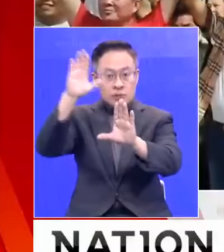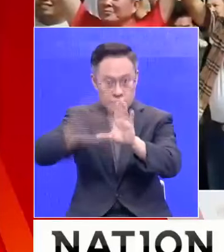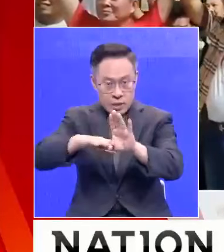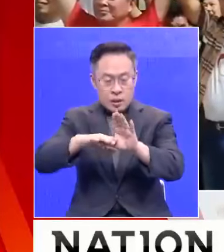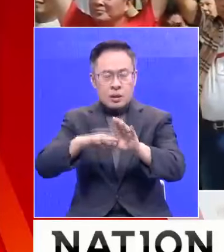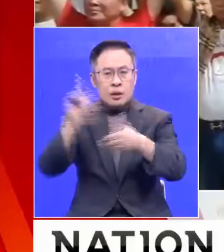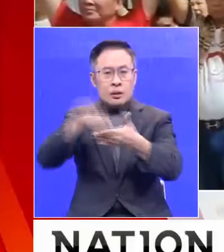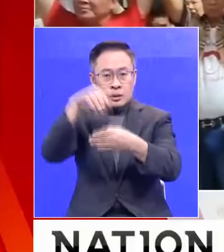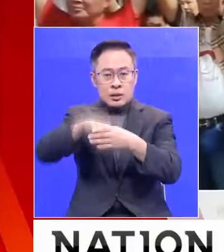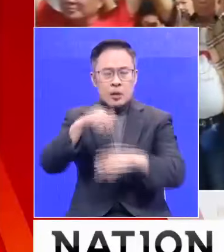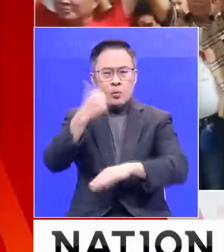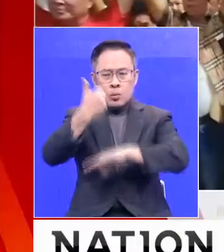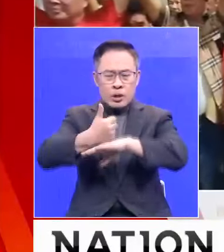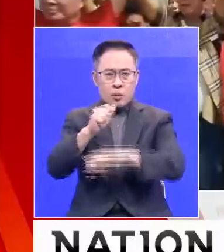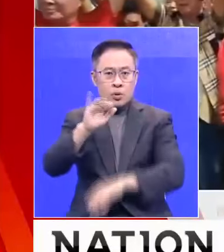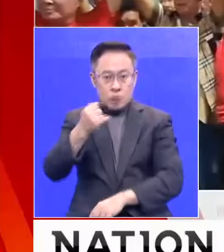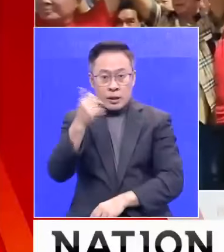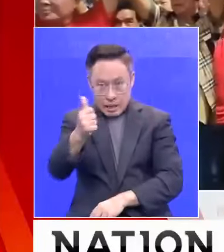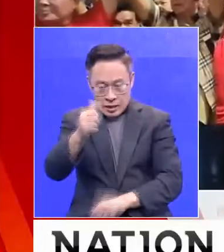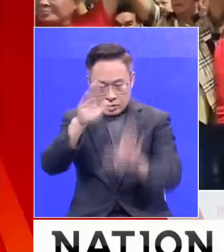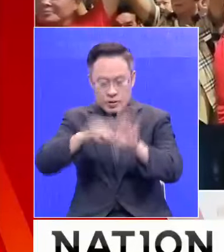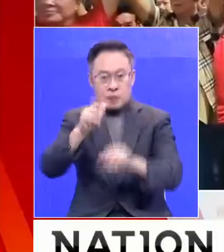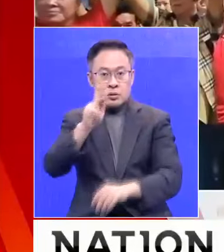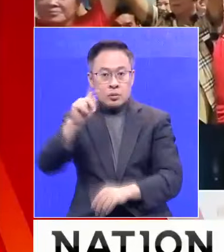องก่อนปลัดบอกด้วยนะคะว่าถ้